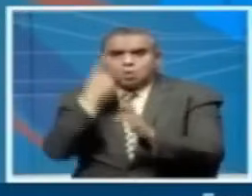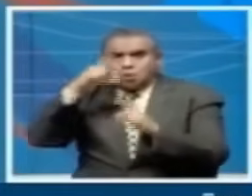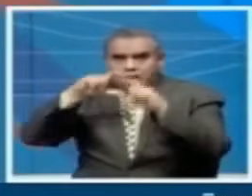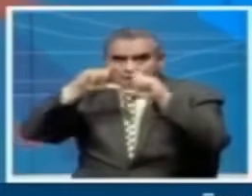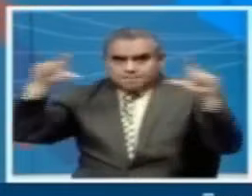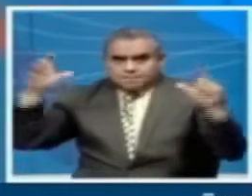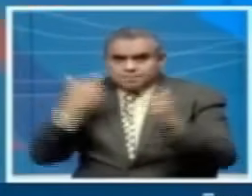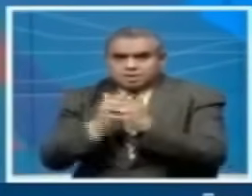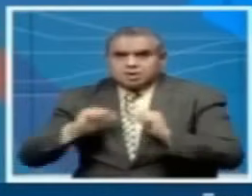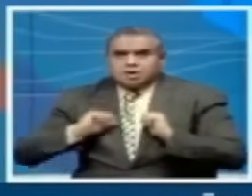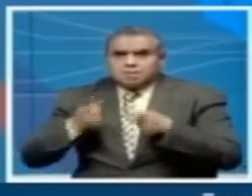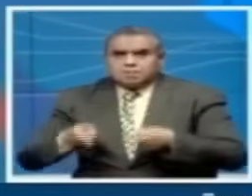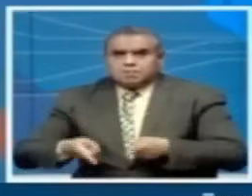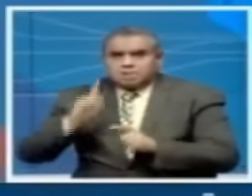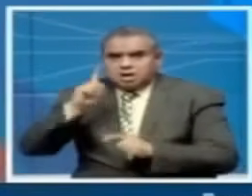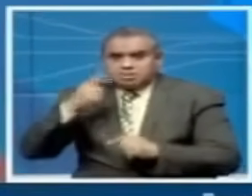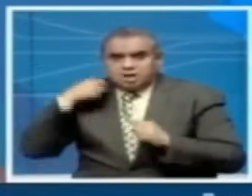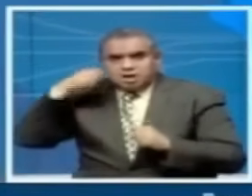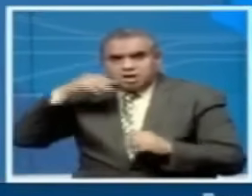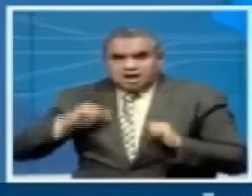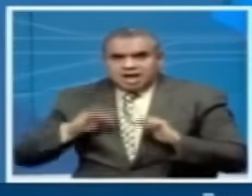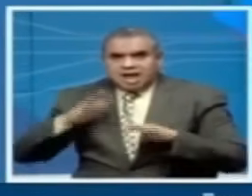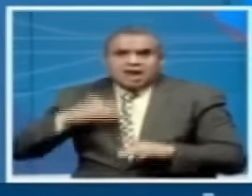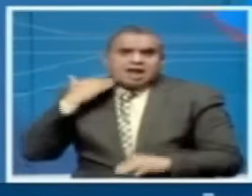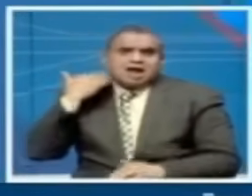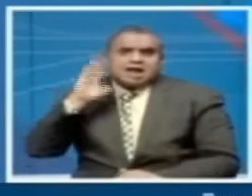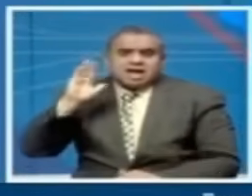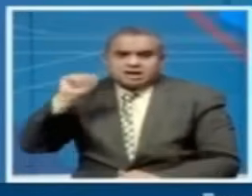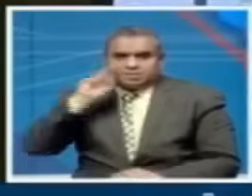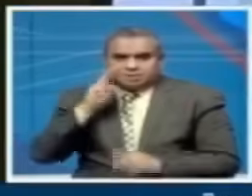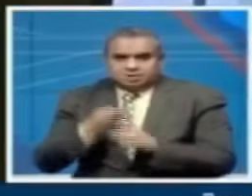الأولى من المبادرة الرئاسية حياة كريمة.